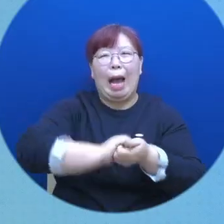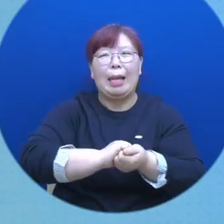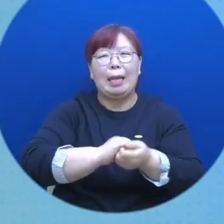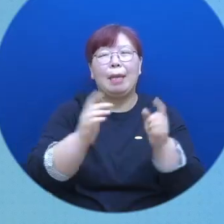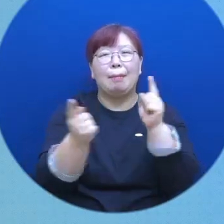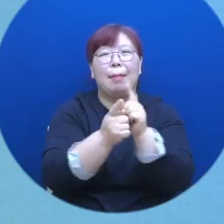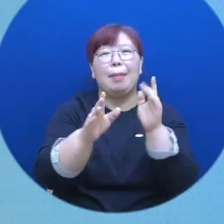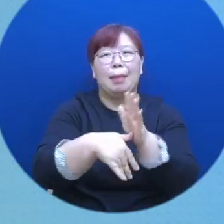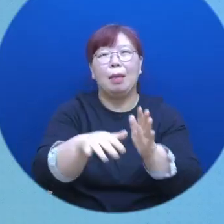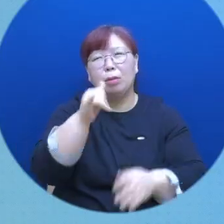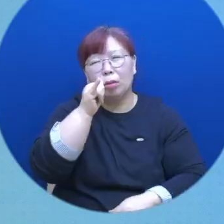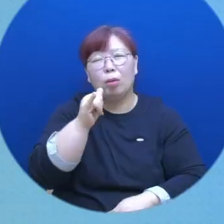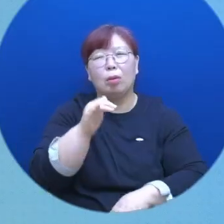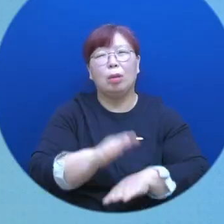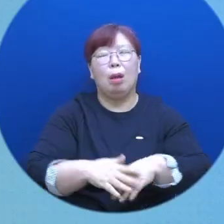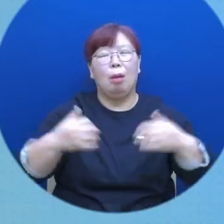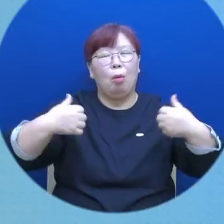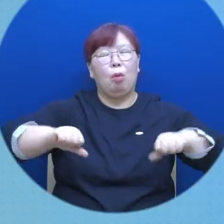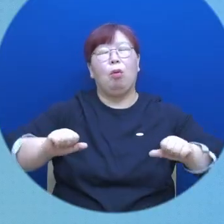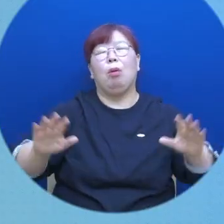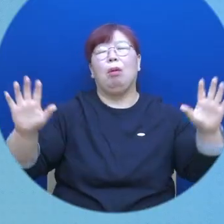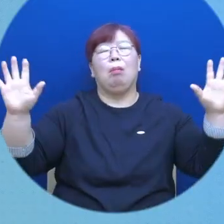손 돌 수밖에 없는 상황에 있잖아요.